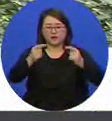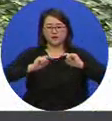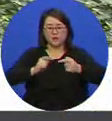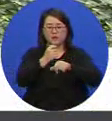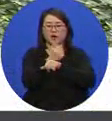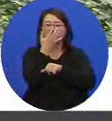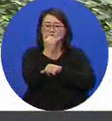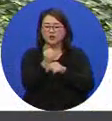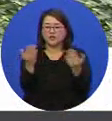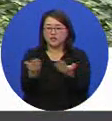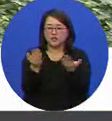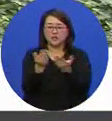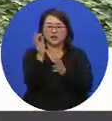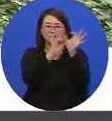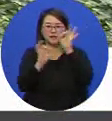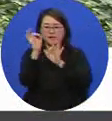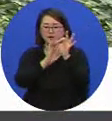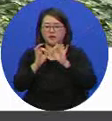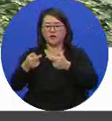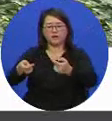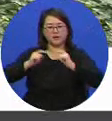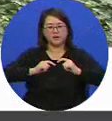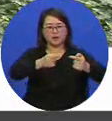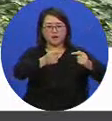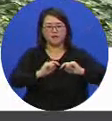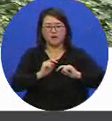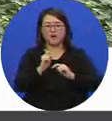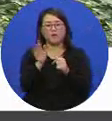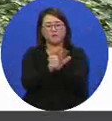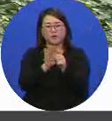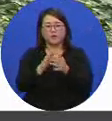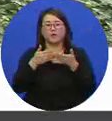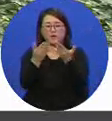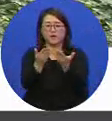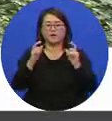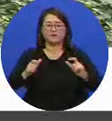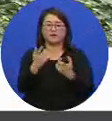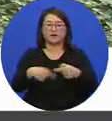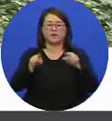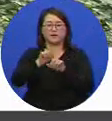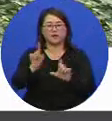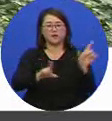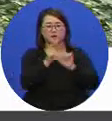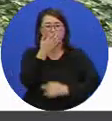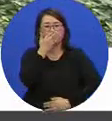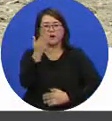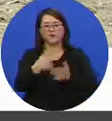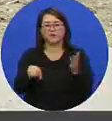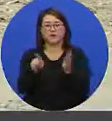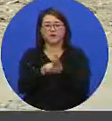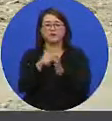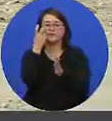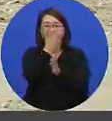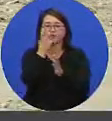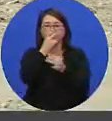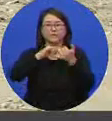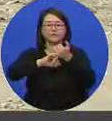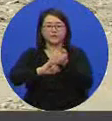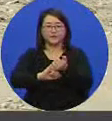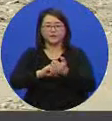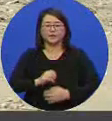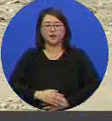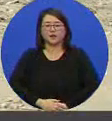그 부분들은 적극적으로 참여할 수 있도록 지역이 좀 상생이 될 수 있도록 적극적으로 검토를 하겠습니다.